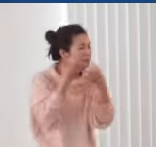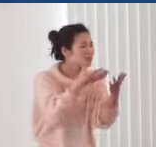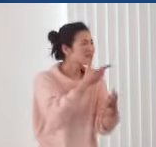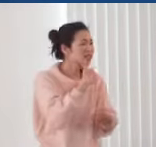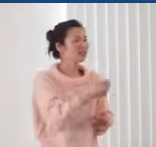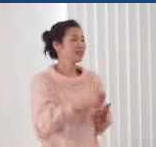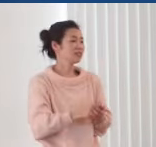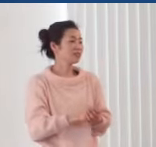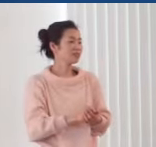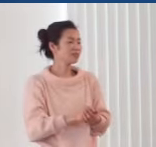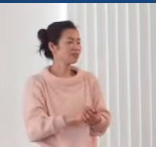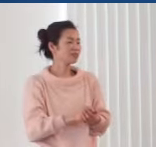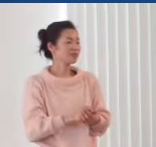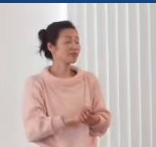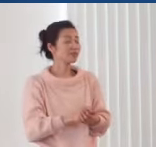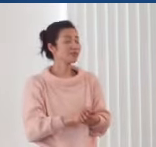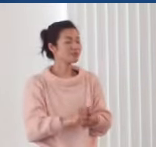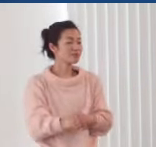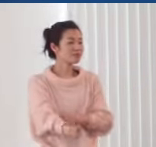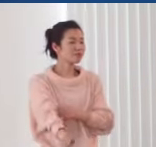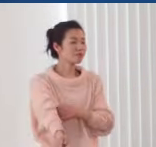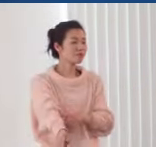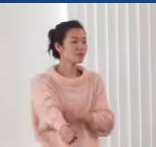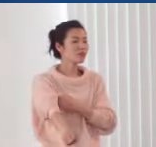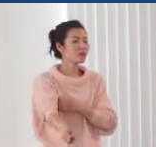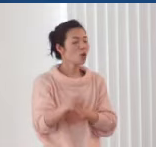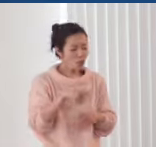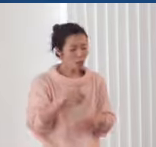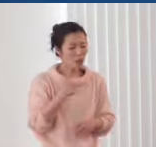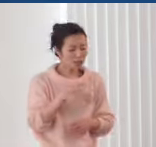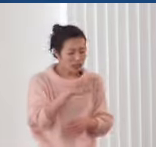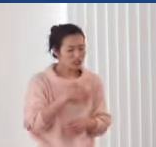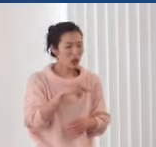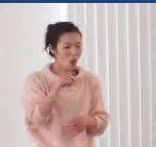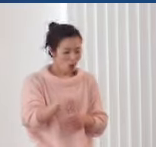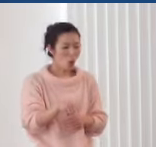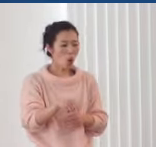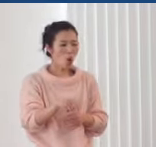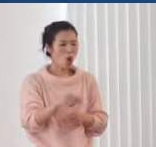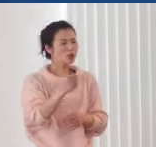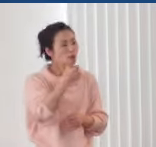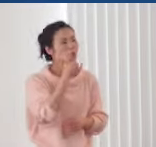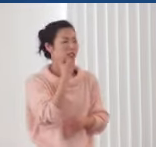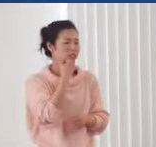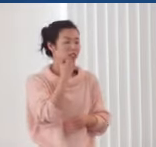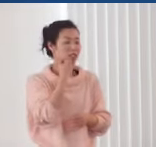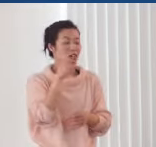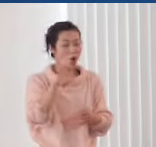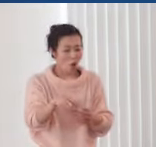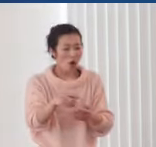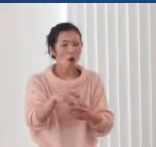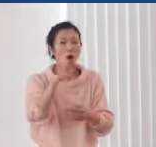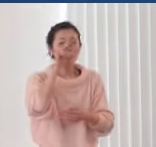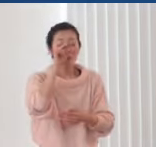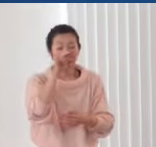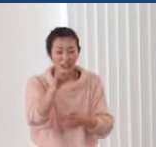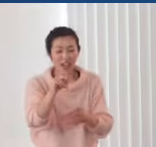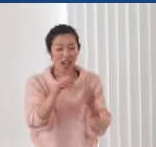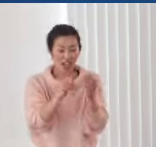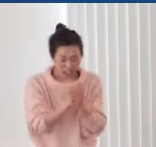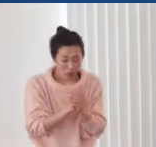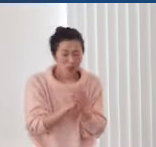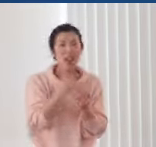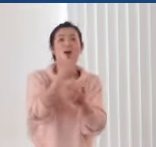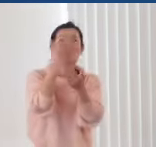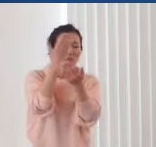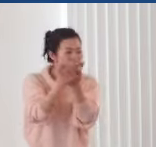をですね、私たちは信仰というカバンの中に入れてこの世を歩んでいくんだと思うんです。私たちの